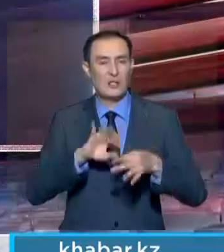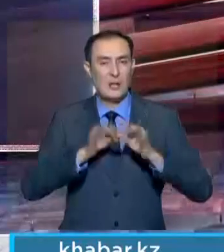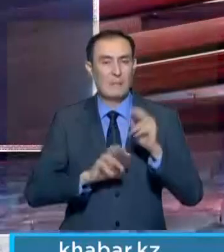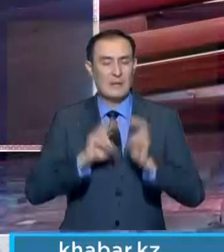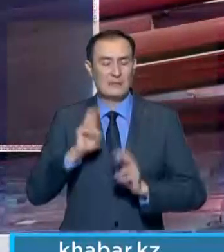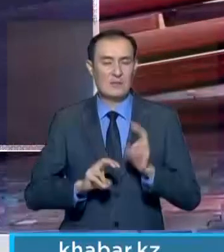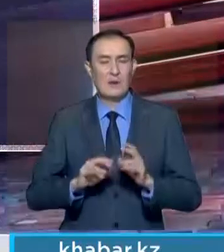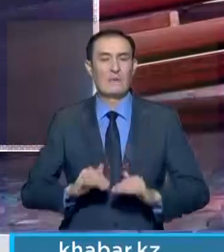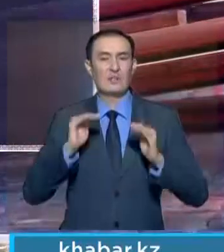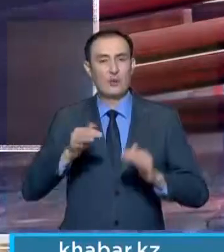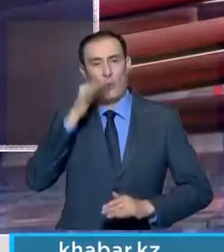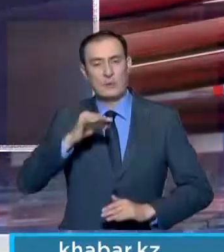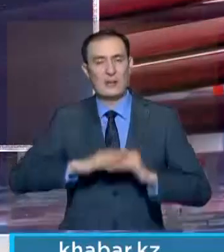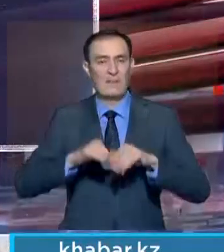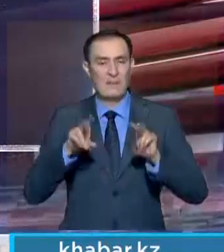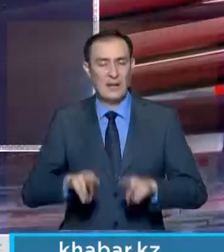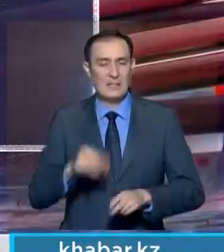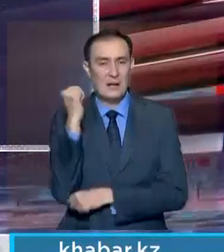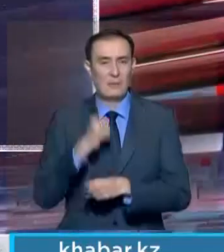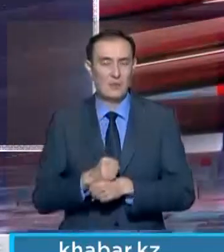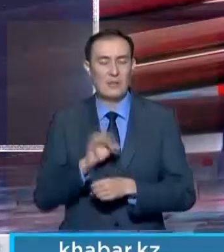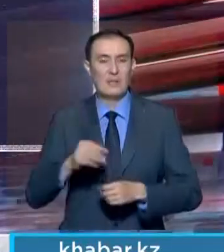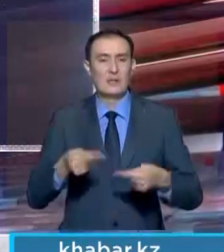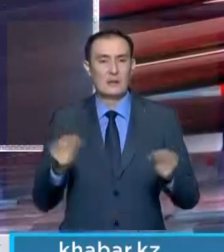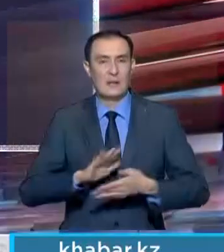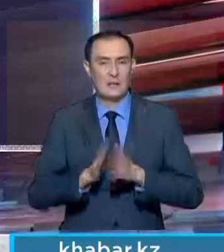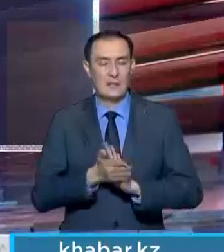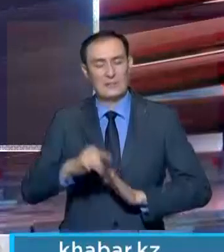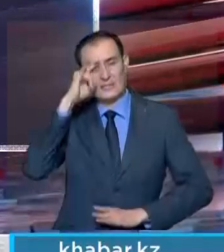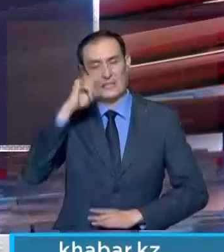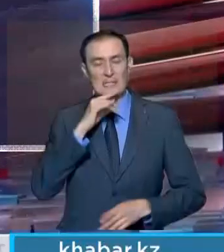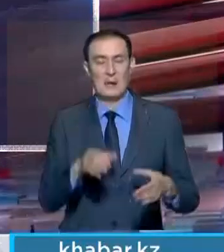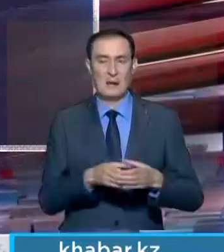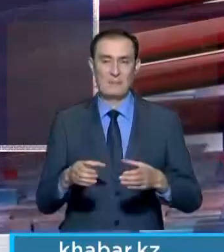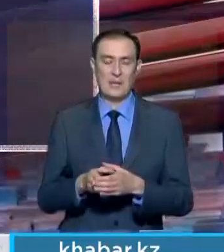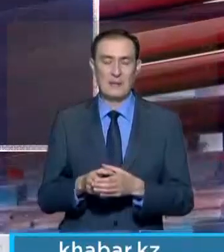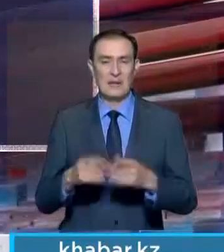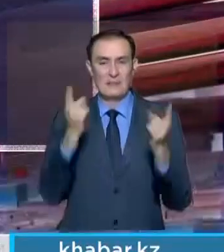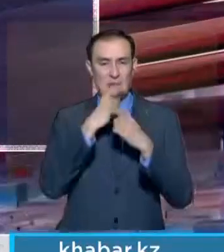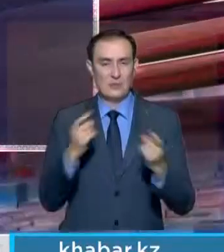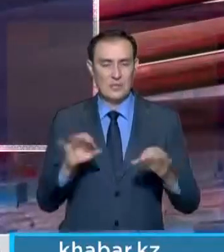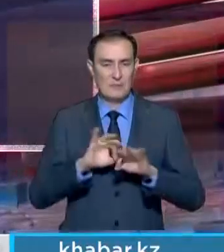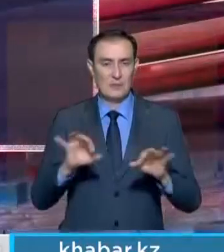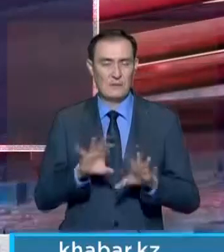повышению квалификации местных кадров и заключению офтейк-контрактов с отечественными производителями, говорится в